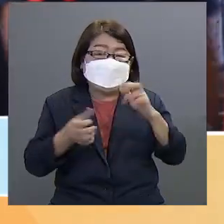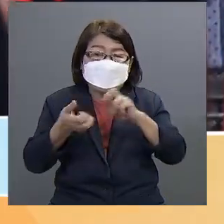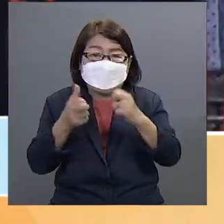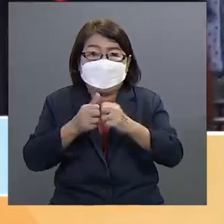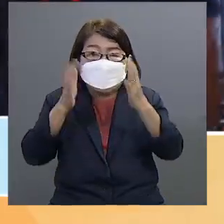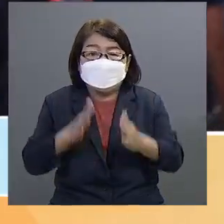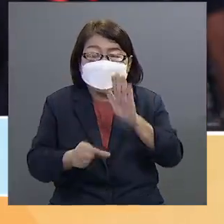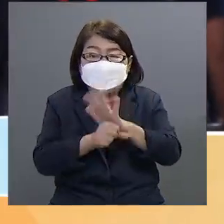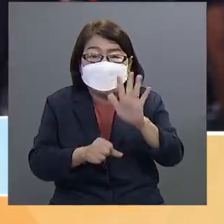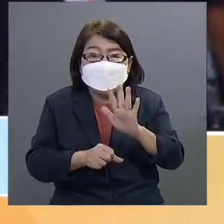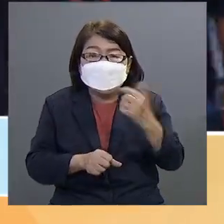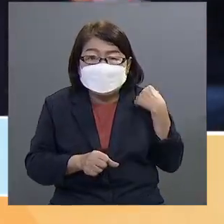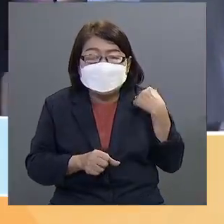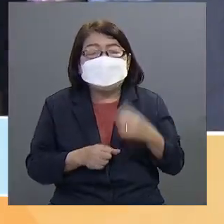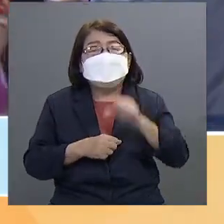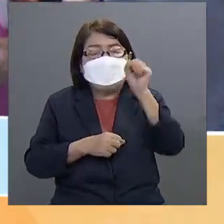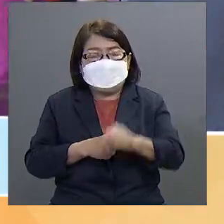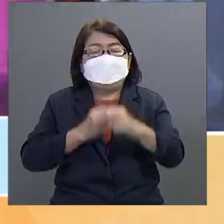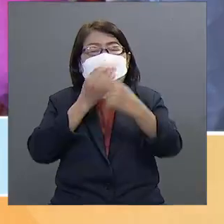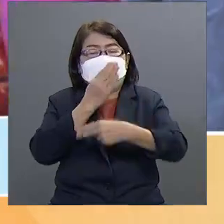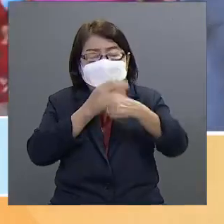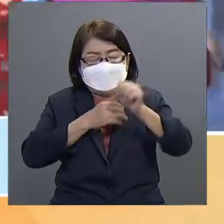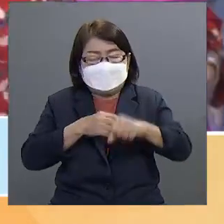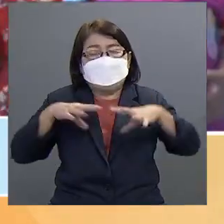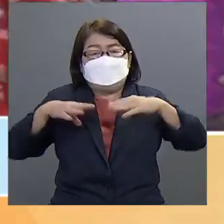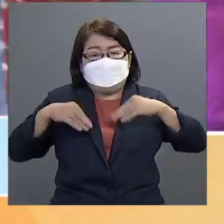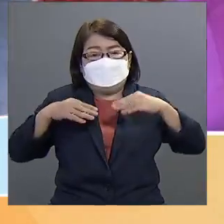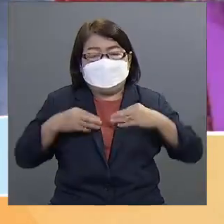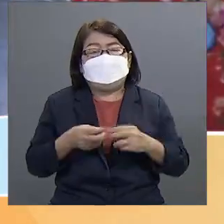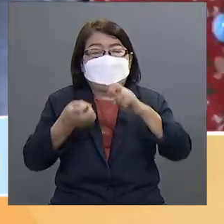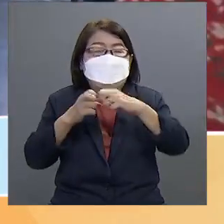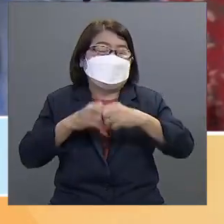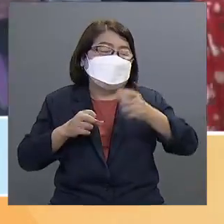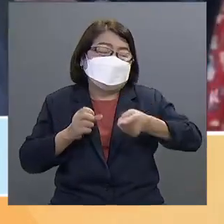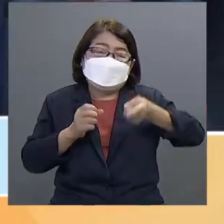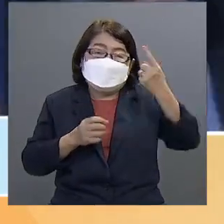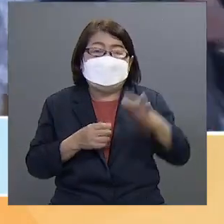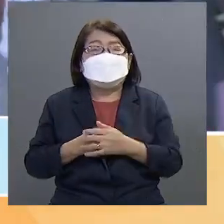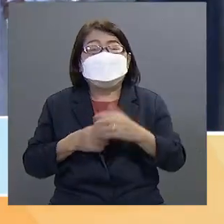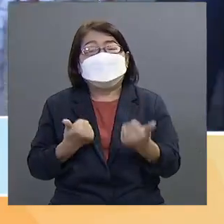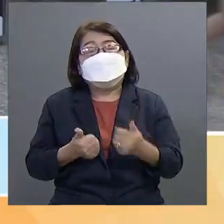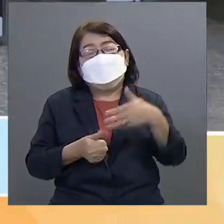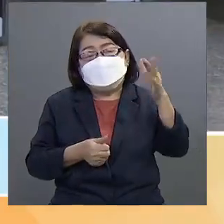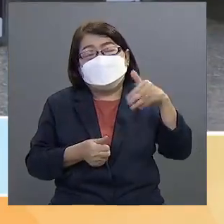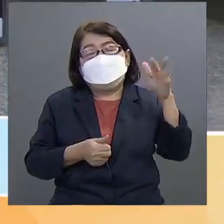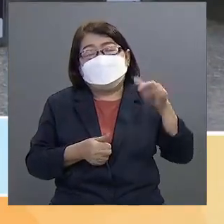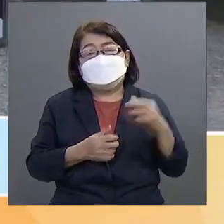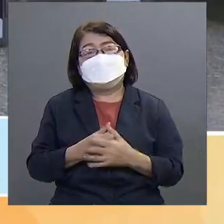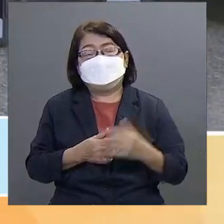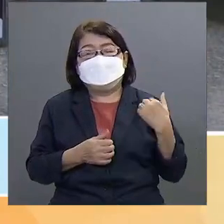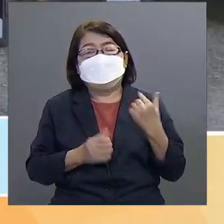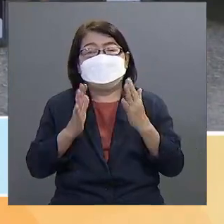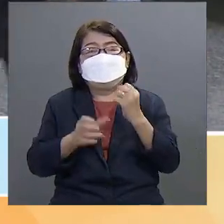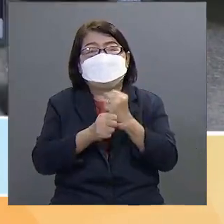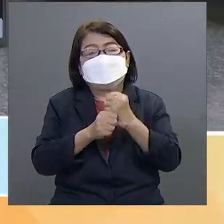ครับว่าปัญหานี้มันนานเหลือเกินนะครับหลายโรงแรมก็ไม่สามารถรักษาการจ้างงานไว้ได้นะครับแรงงานก็ไหลออกส่วนใหญ่ไปอยู่